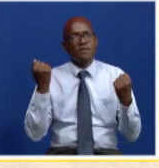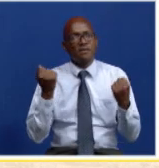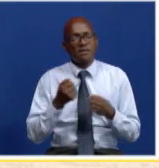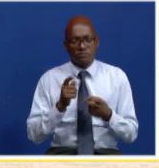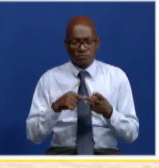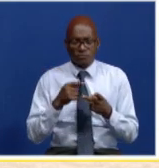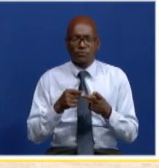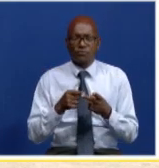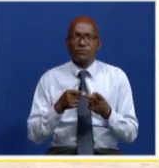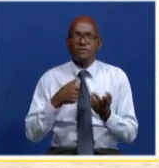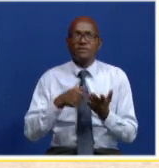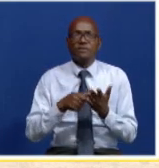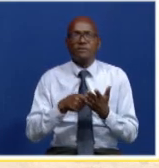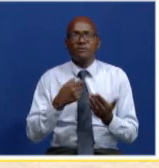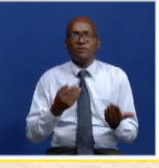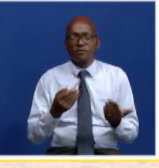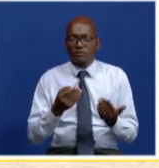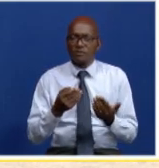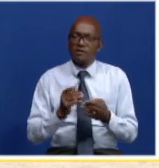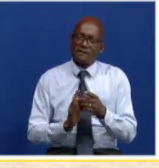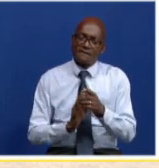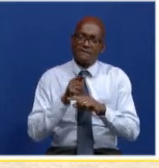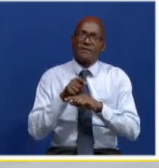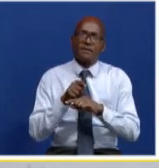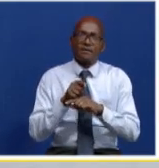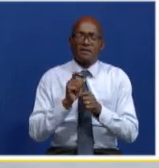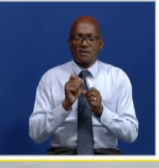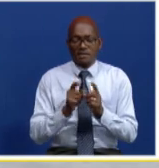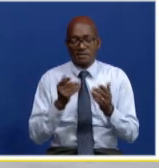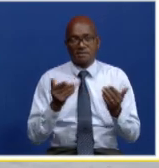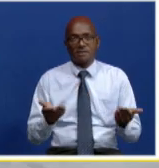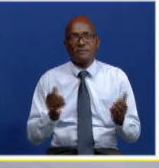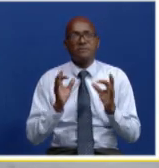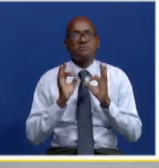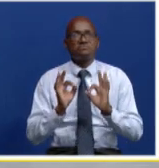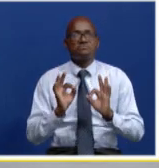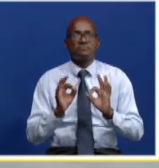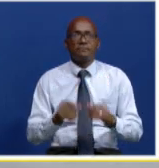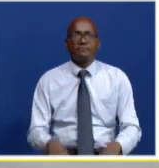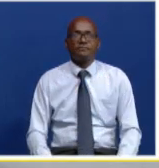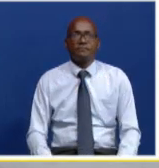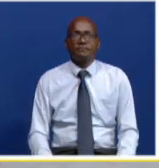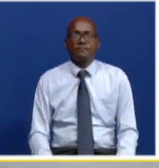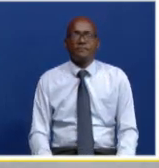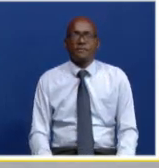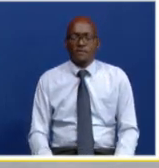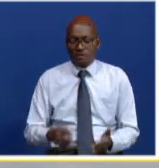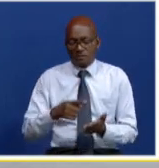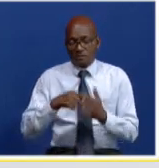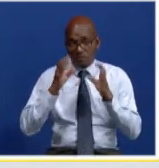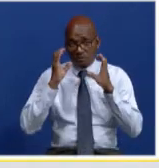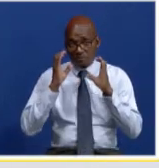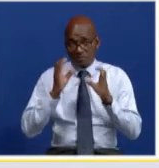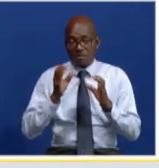zinu kurush lakini kwa safar naa mambo yako vizu katika kitu kikuu cha maasi magufuli baada yaalam